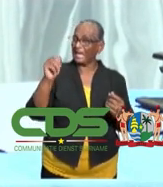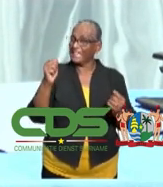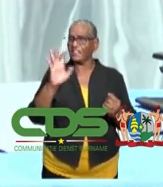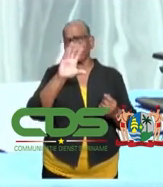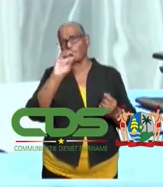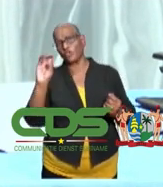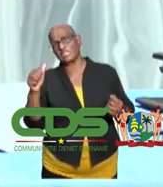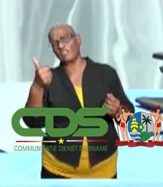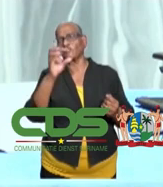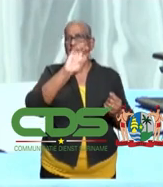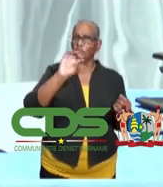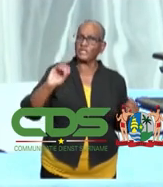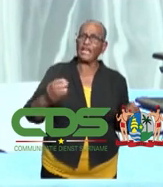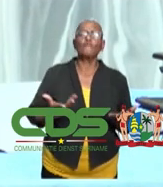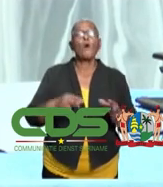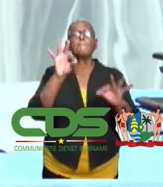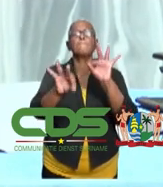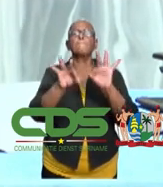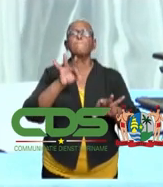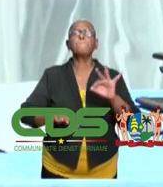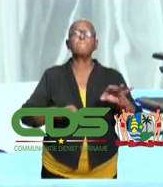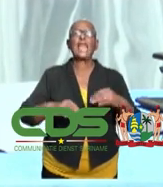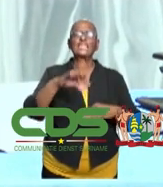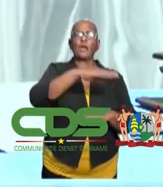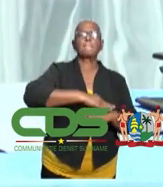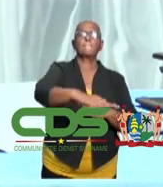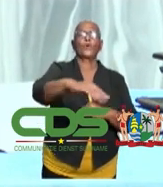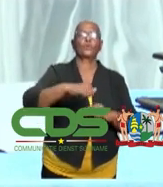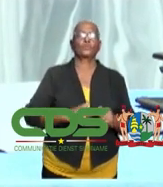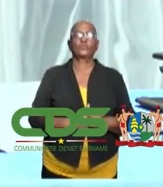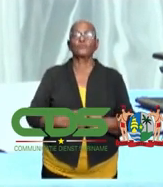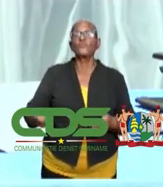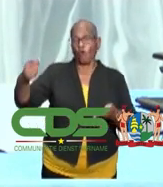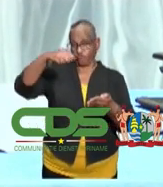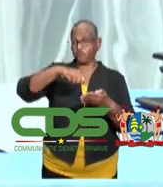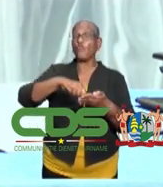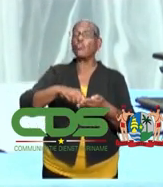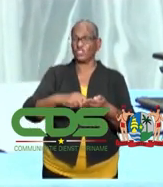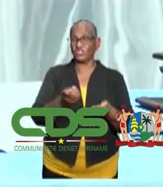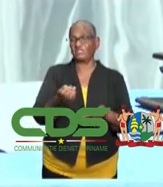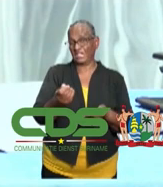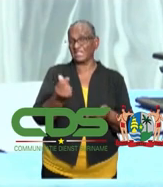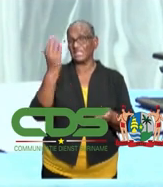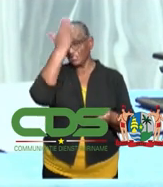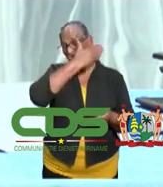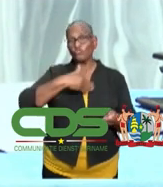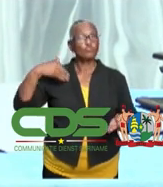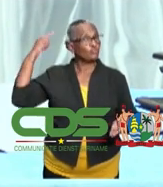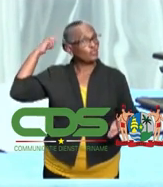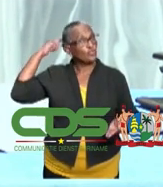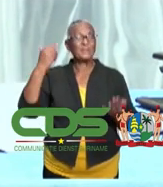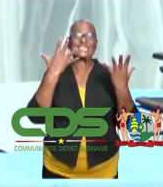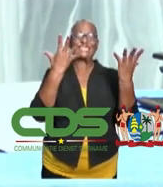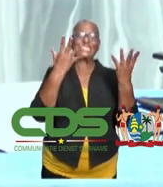5% en 6% bestemd voor de agrarische sector. Fonds studiefinanciering Suriname, FSS,